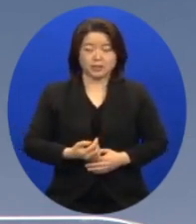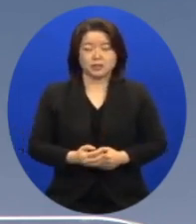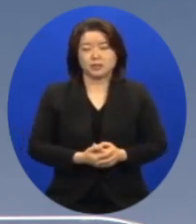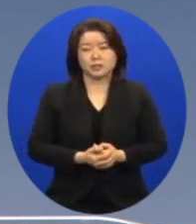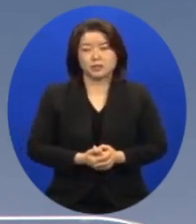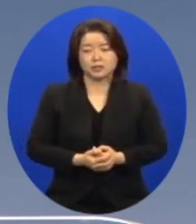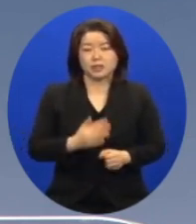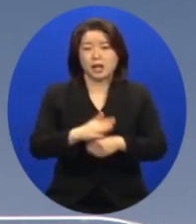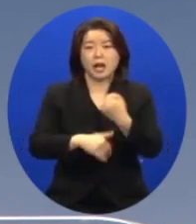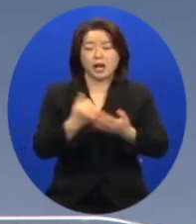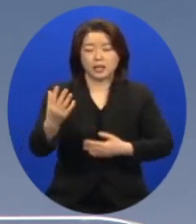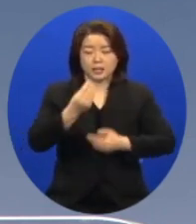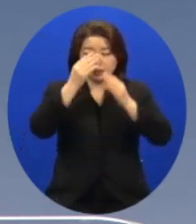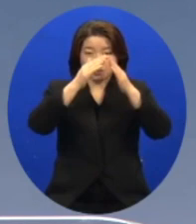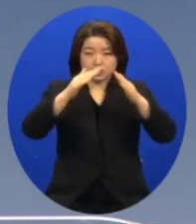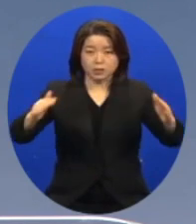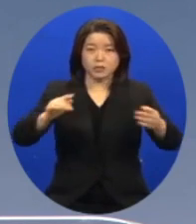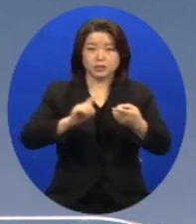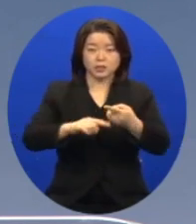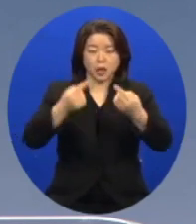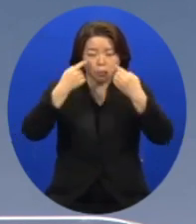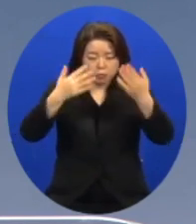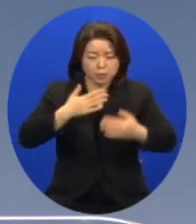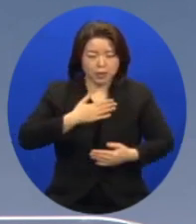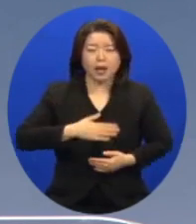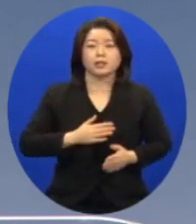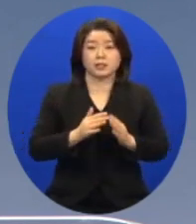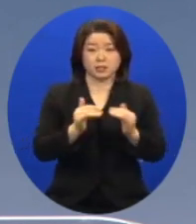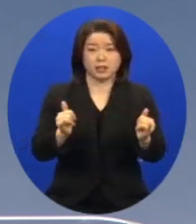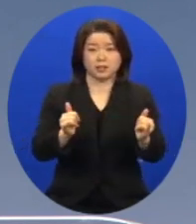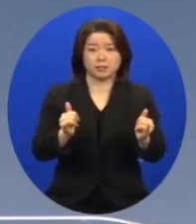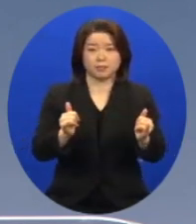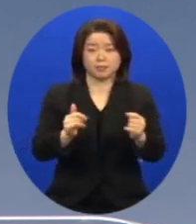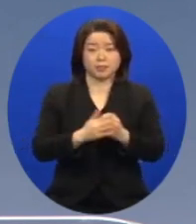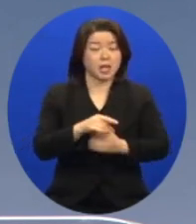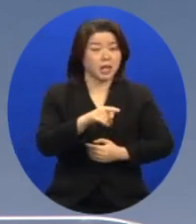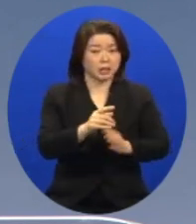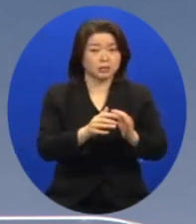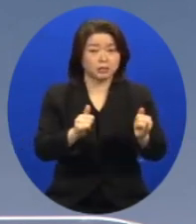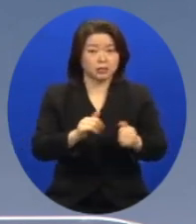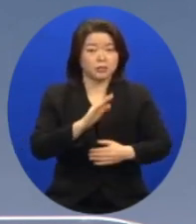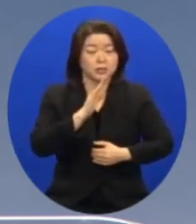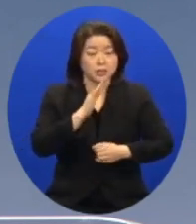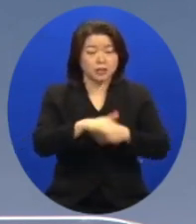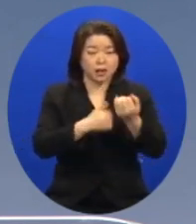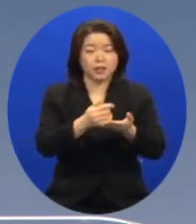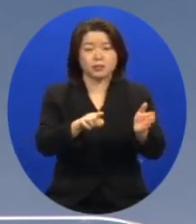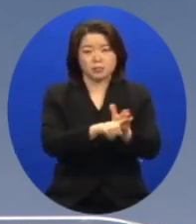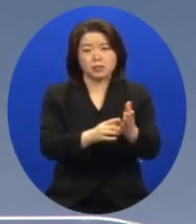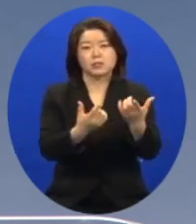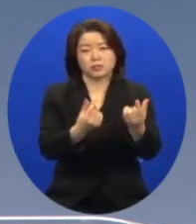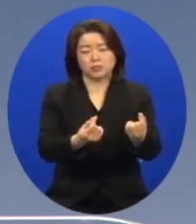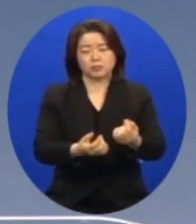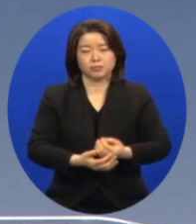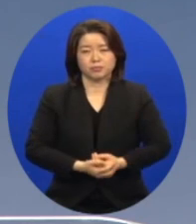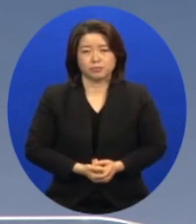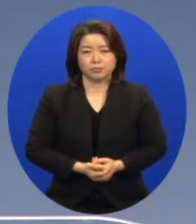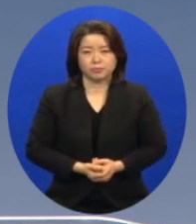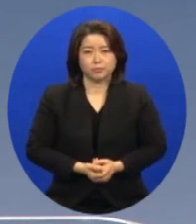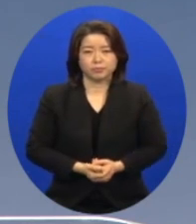하나님의 성전인 것을 분명히 아는 사람 그 사람은 진짜 하나님을 믿는 사람이다